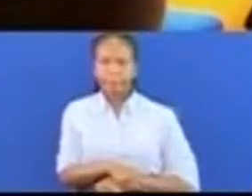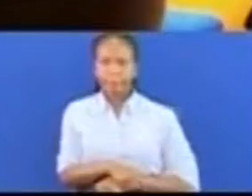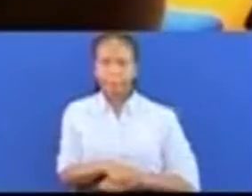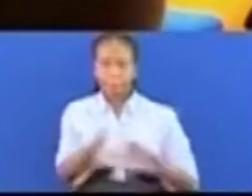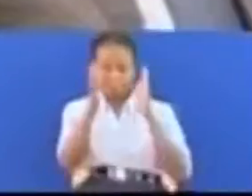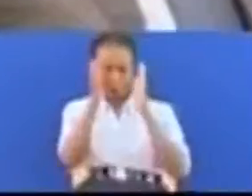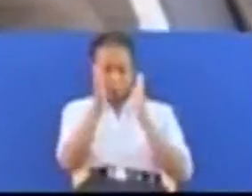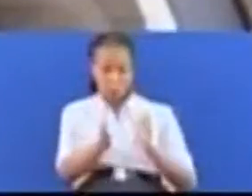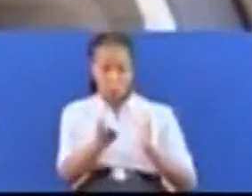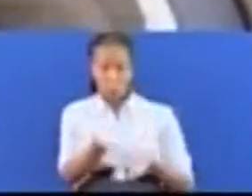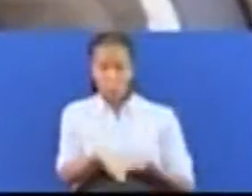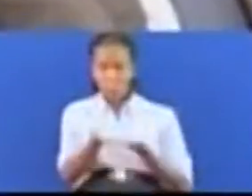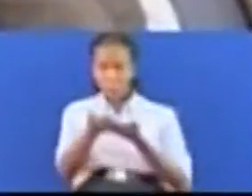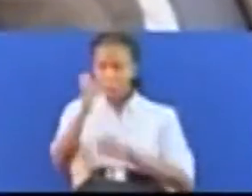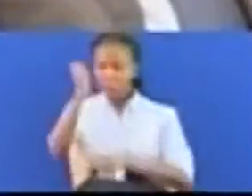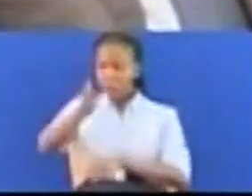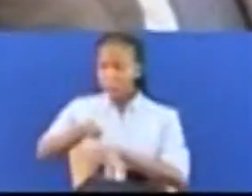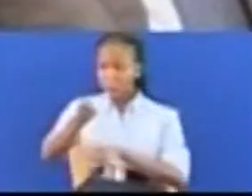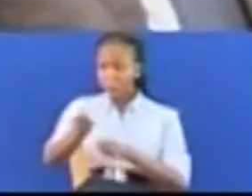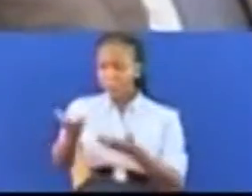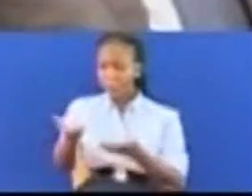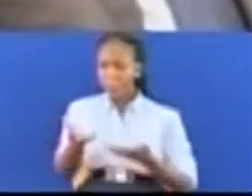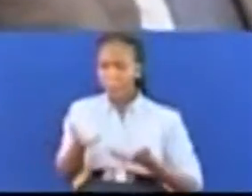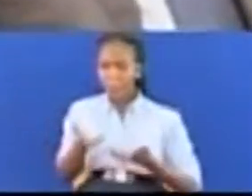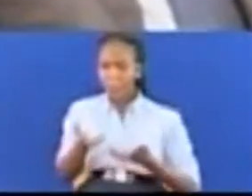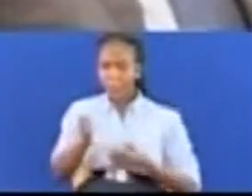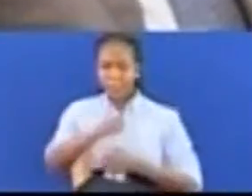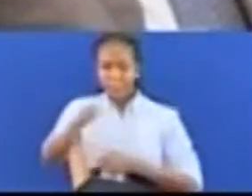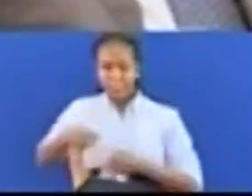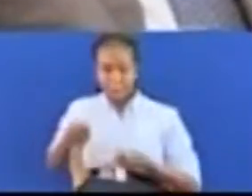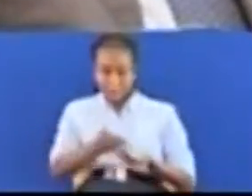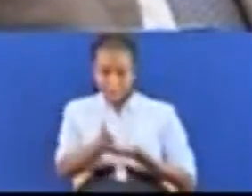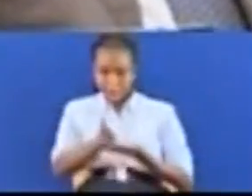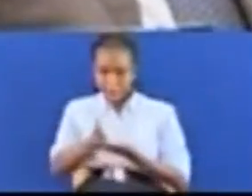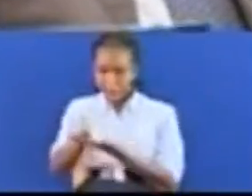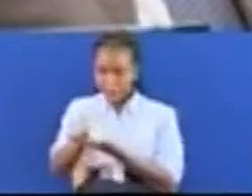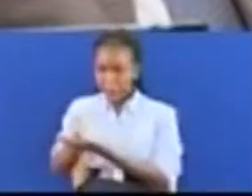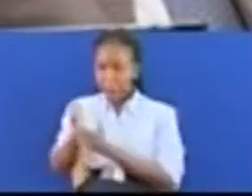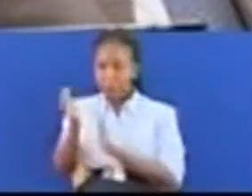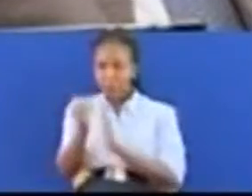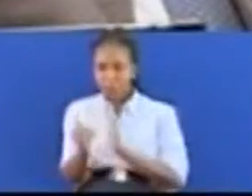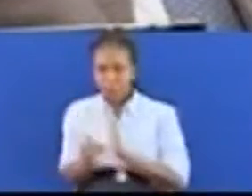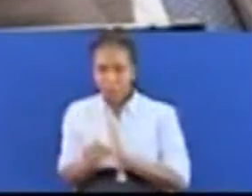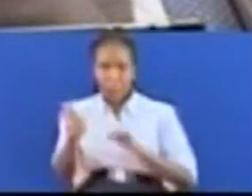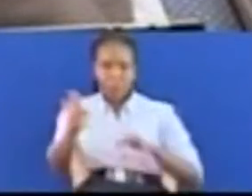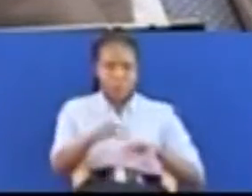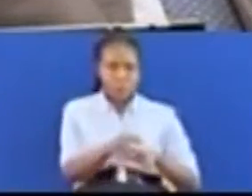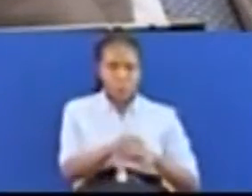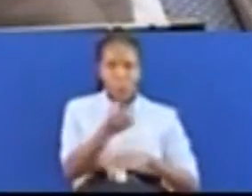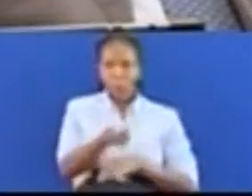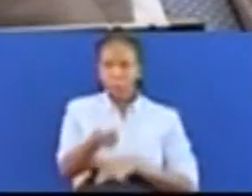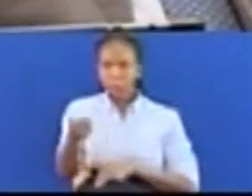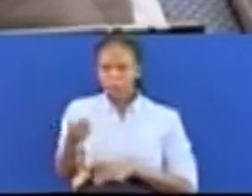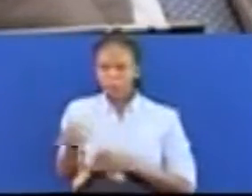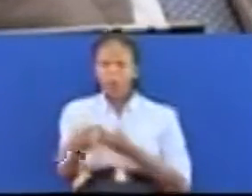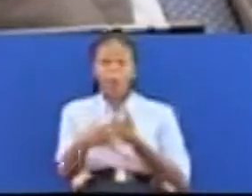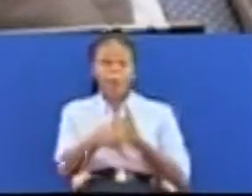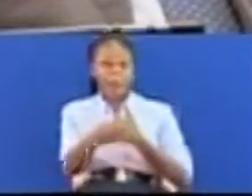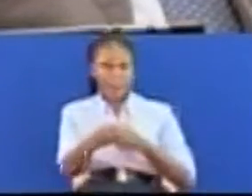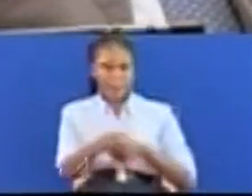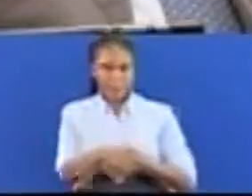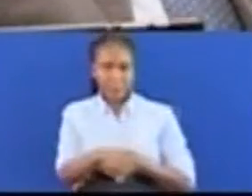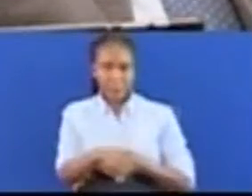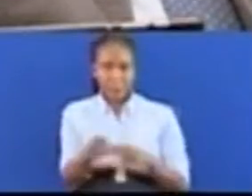na tuo kwenye hatu tuna fania tun ziang hizo sher sher Ya ndoaie ya mtoto pamoja na sher za mirad ambaza